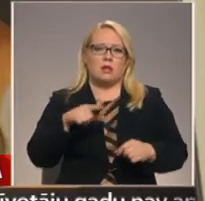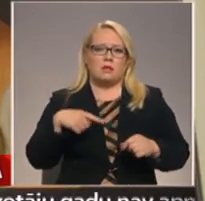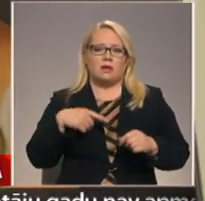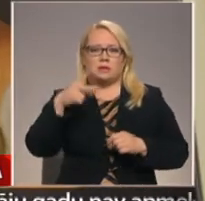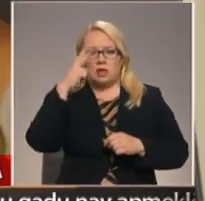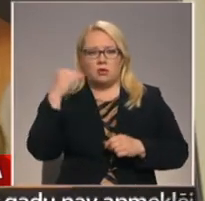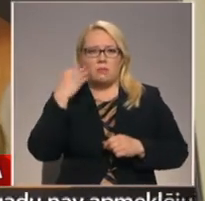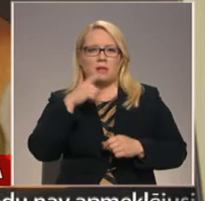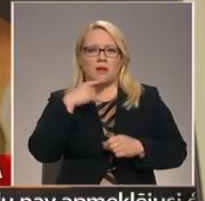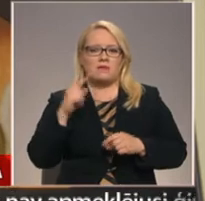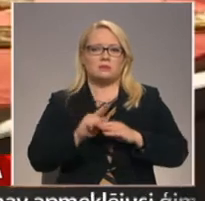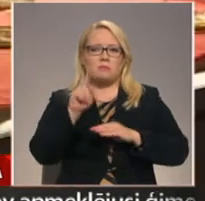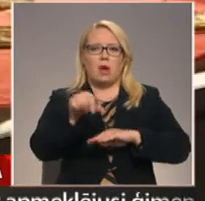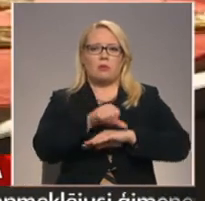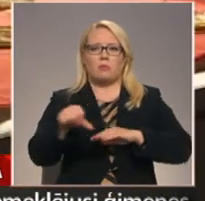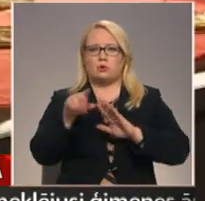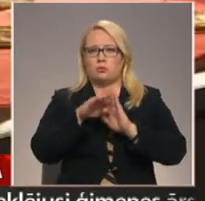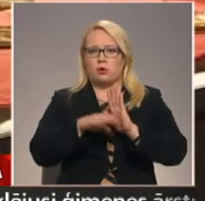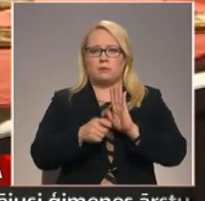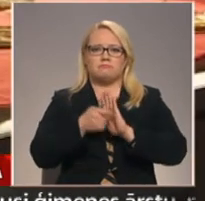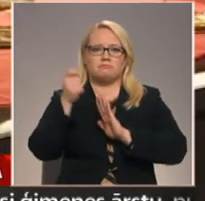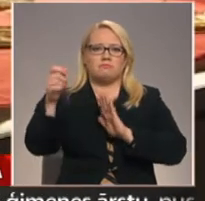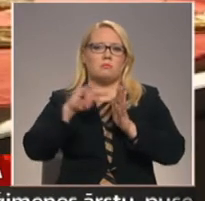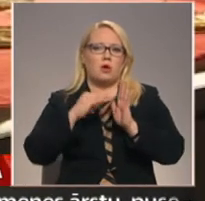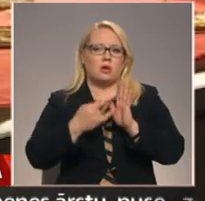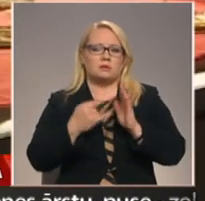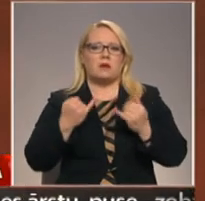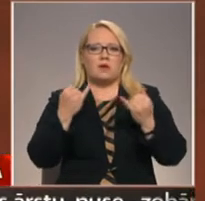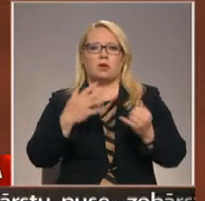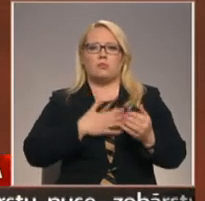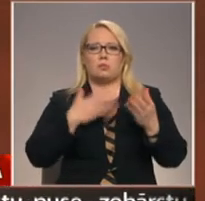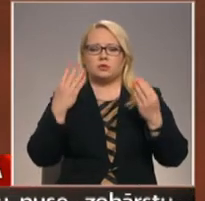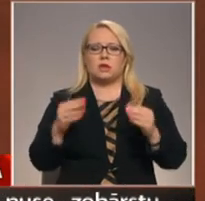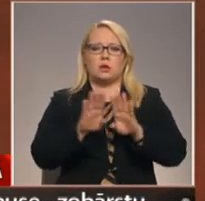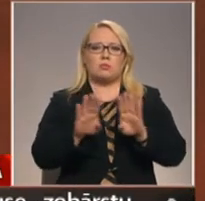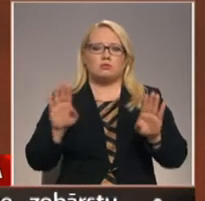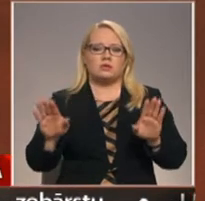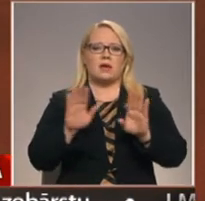Lietuvas, Baltkrievijas pārobežu programmā iesniegts projekts par tām veltītas mūsdienīgas muzeja